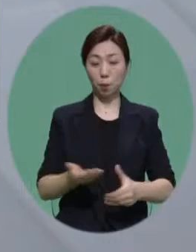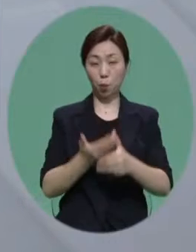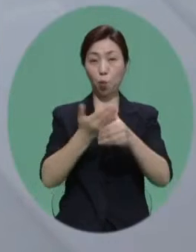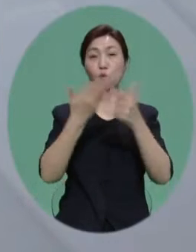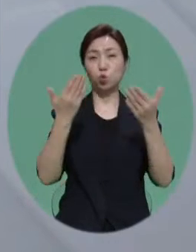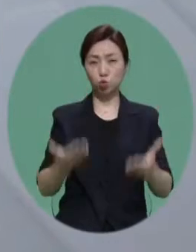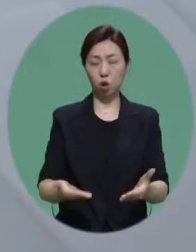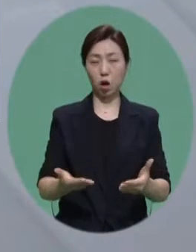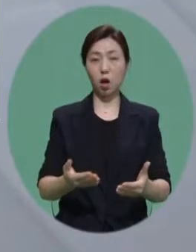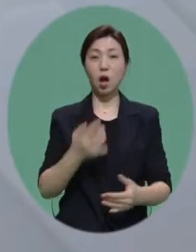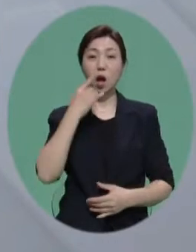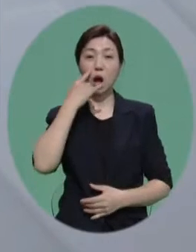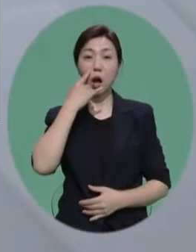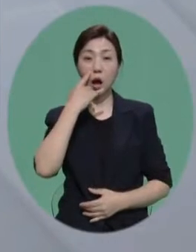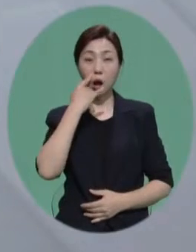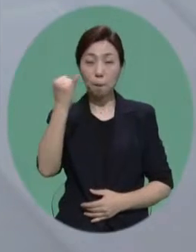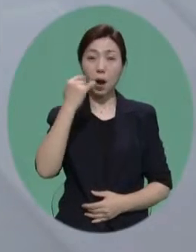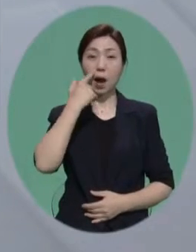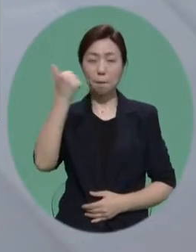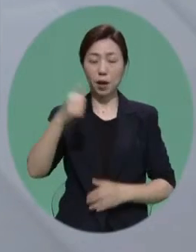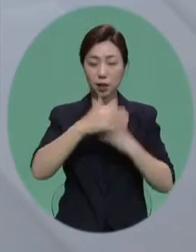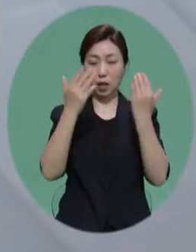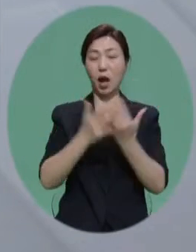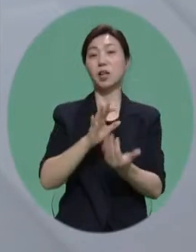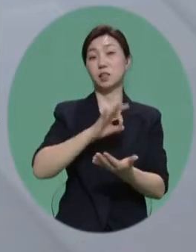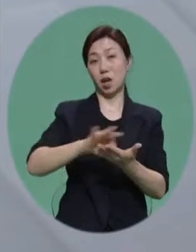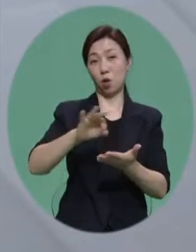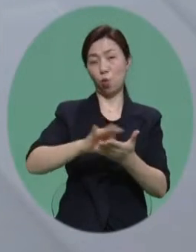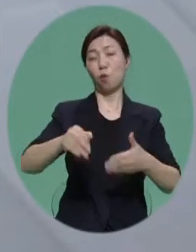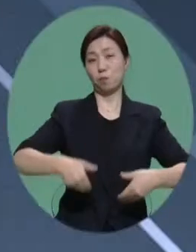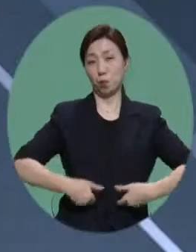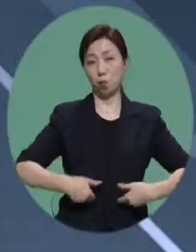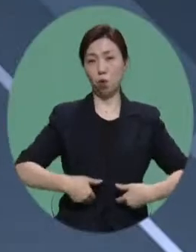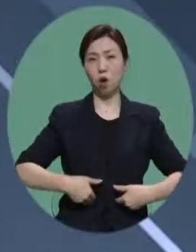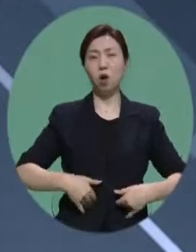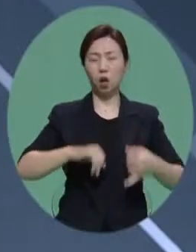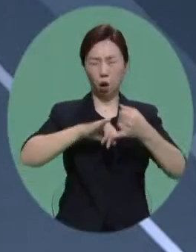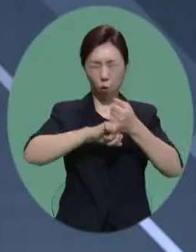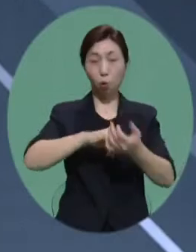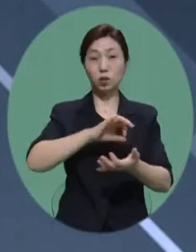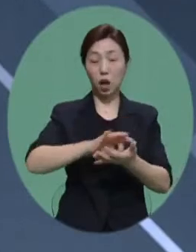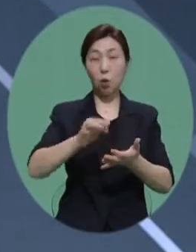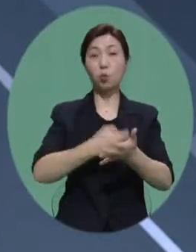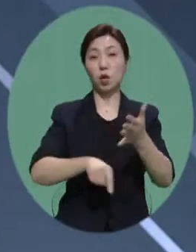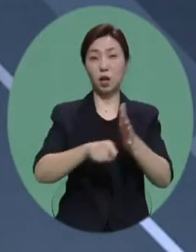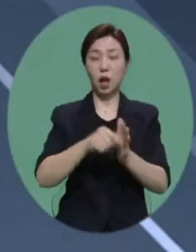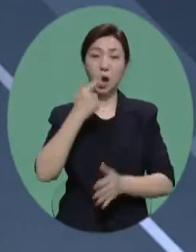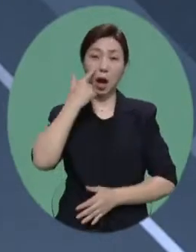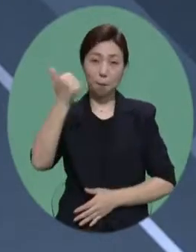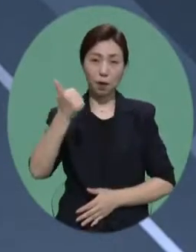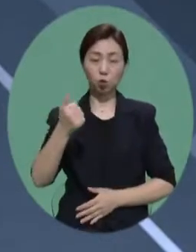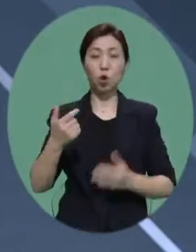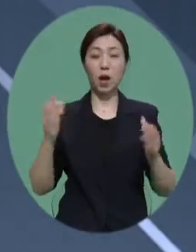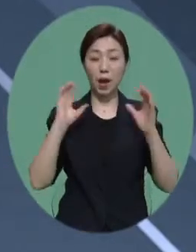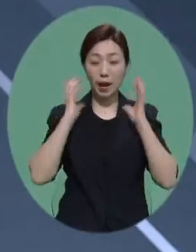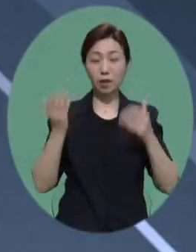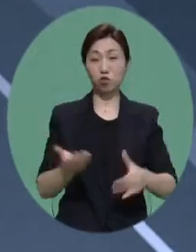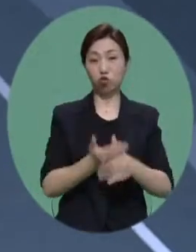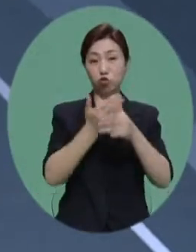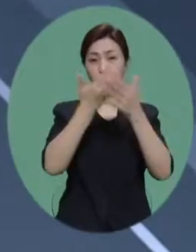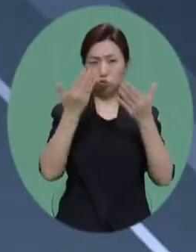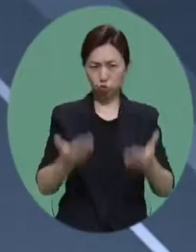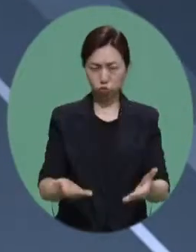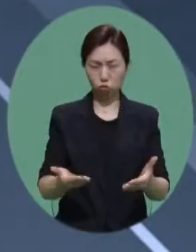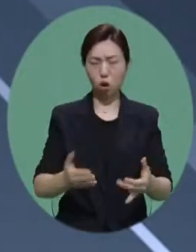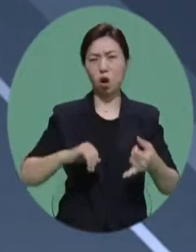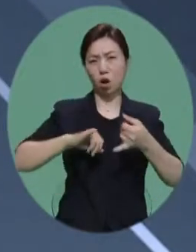했습니다 자동등록 음식이 가지고 안 쓸 수 없게 에 그리고 아빠도 반드시 쓰게 할 당제를 주자 인센티브 부여